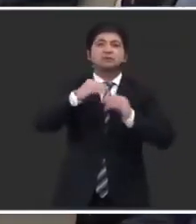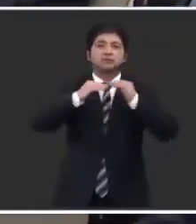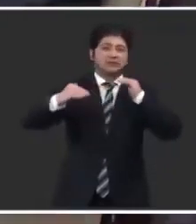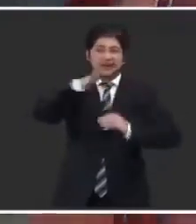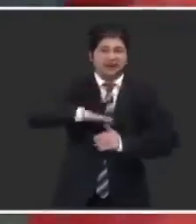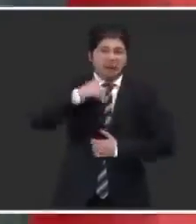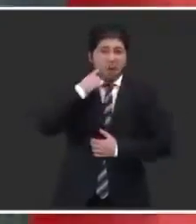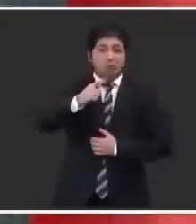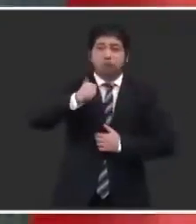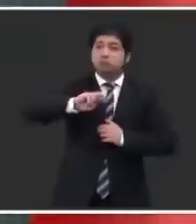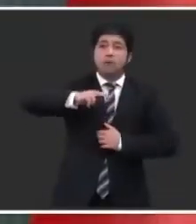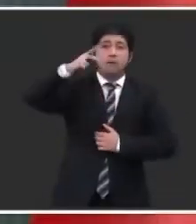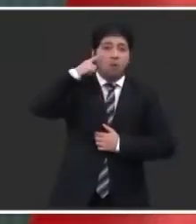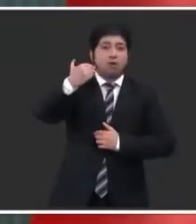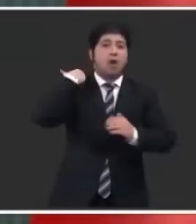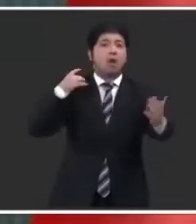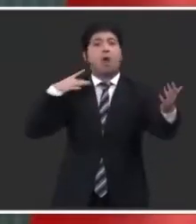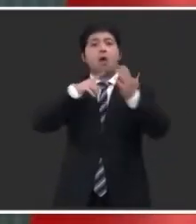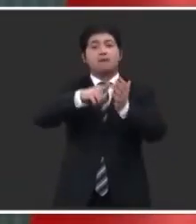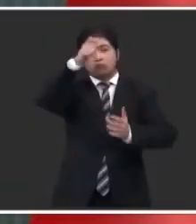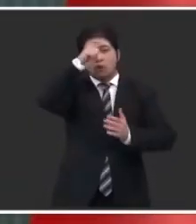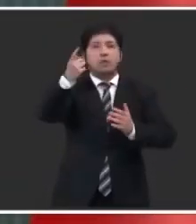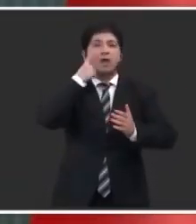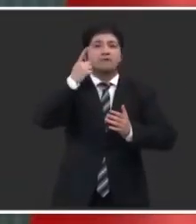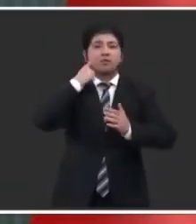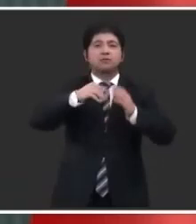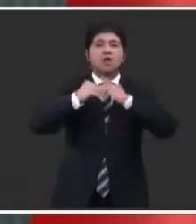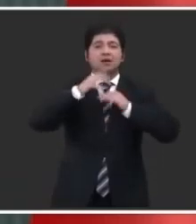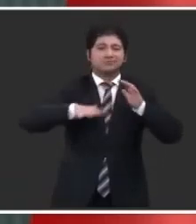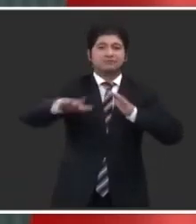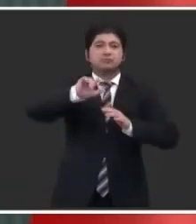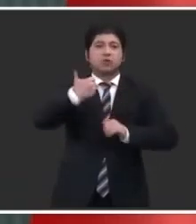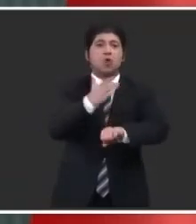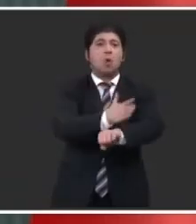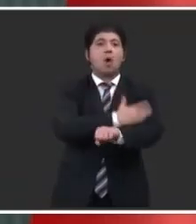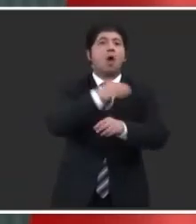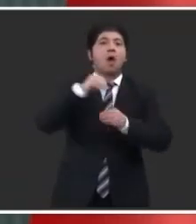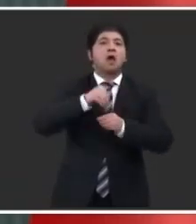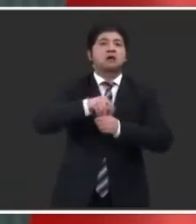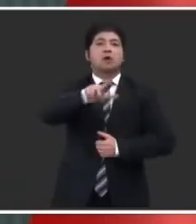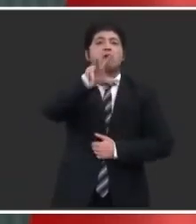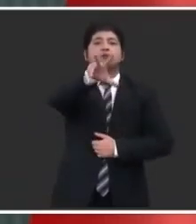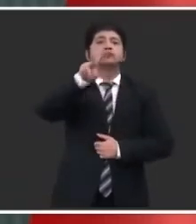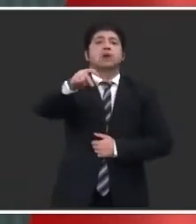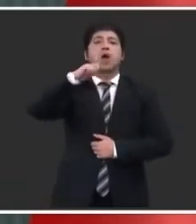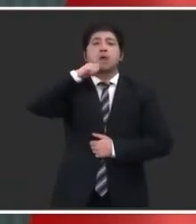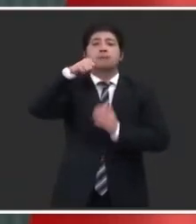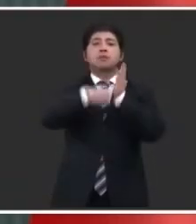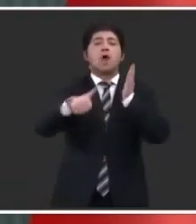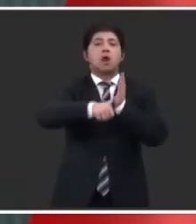ve yeni hedeflerini Türk devletleri Teşkilatı üyesi ülkelerle 31 Ekimde